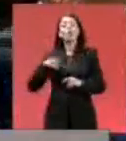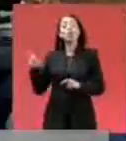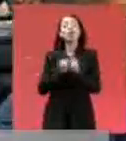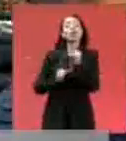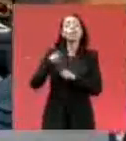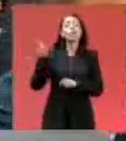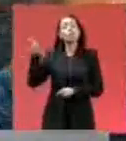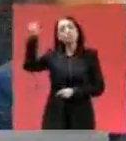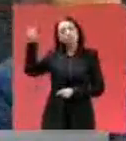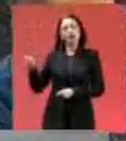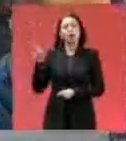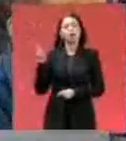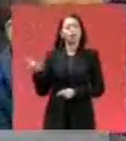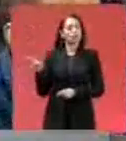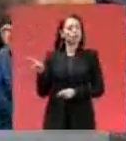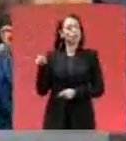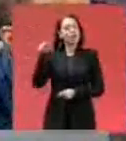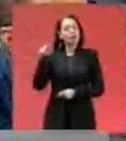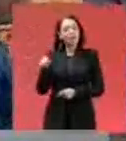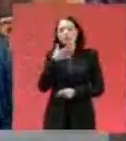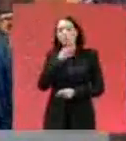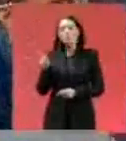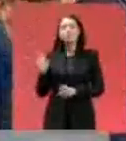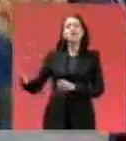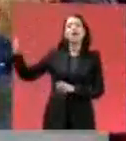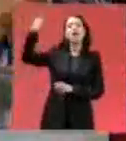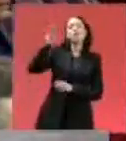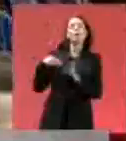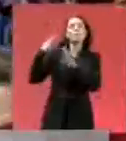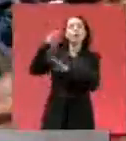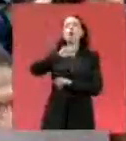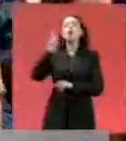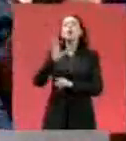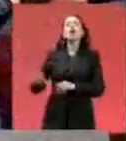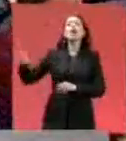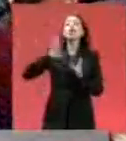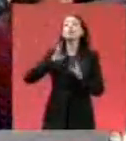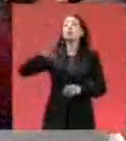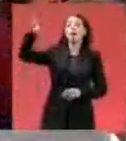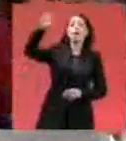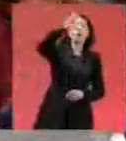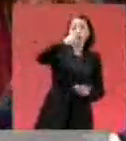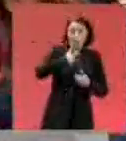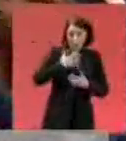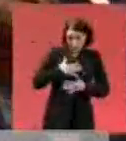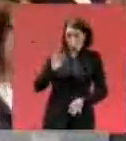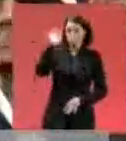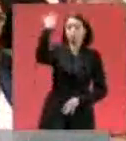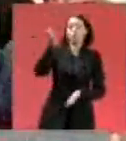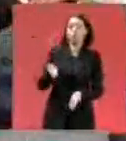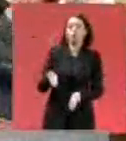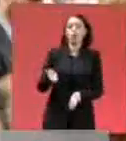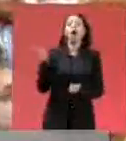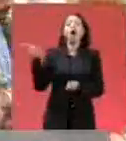οικοδομήσει αυτή η αντίληψη στην Ευρώπη, όχι την Ευρώπη των λαών που εμείς επιδιώκουμε,